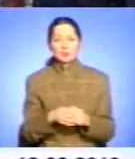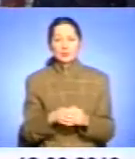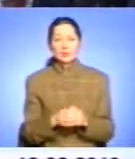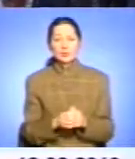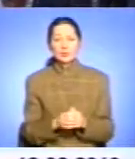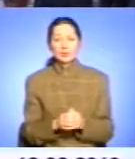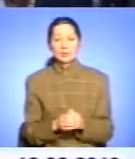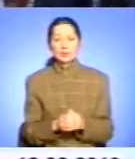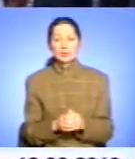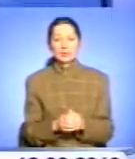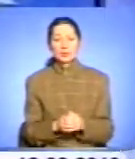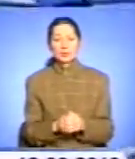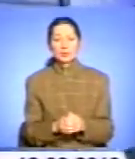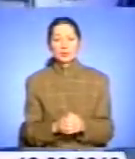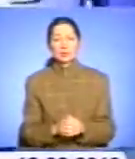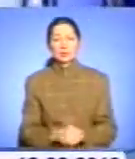знаного дисидента.